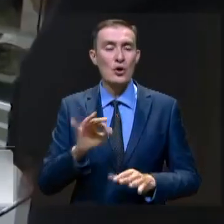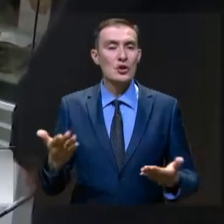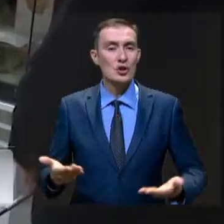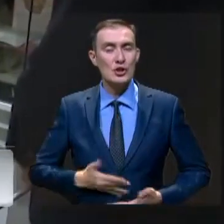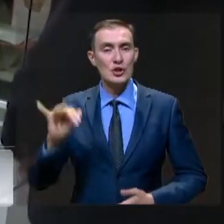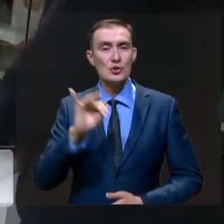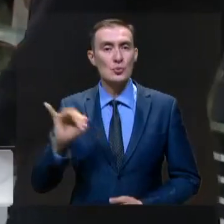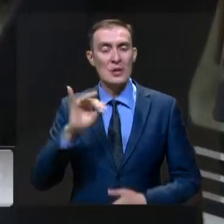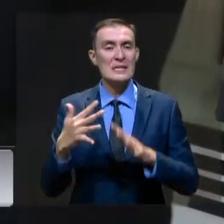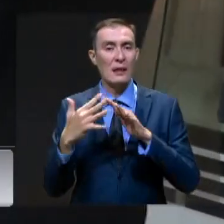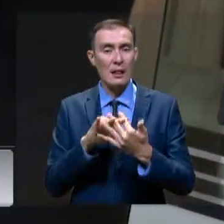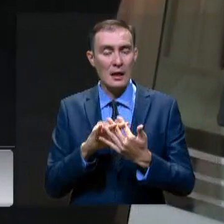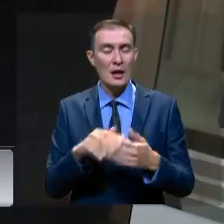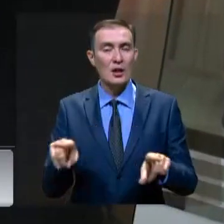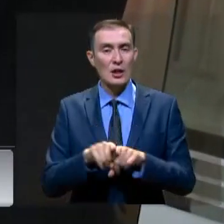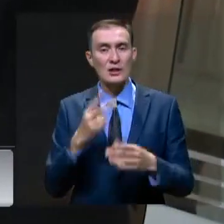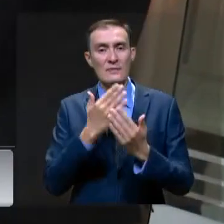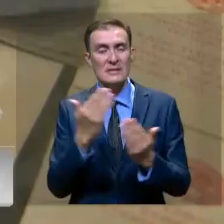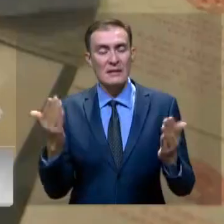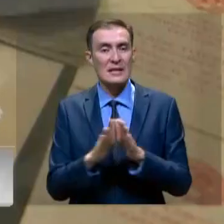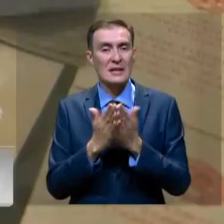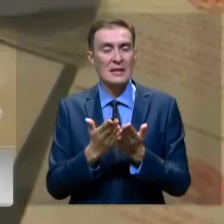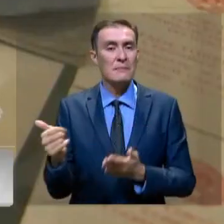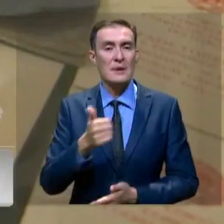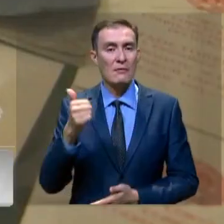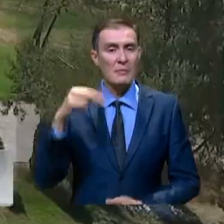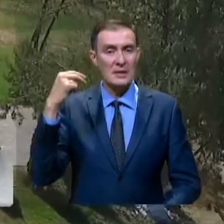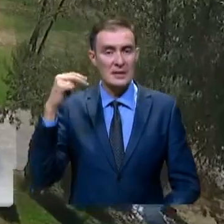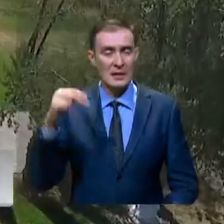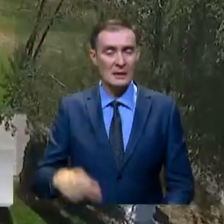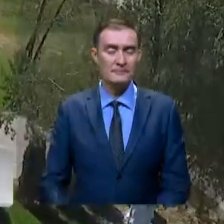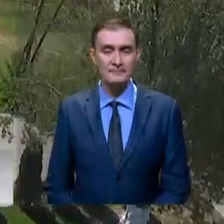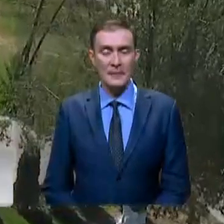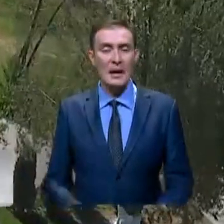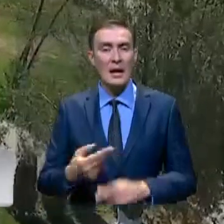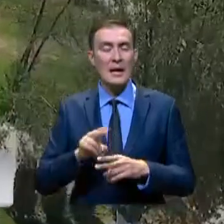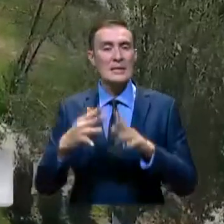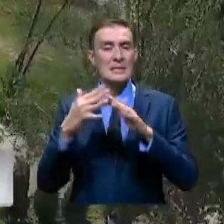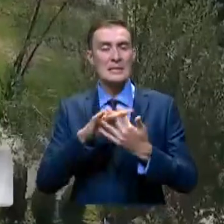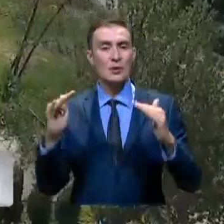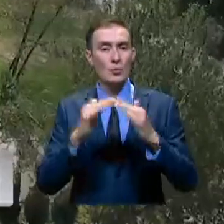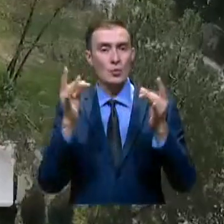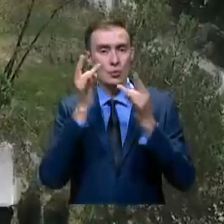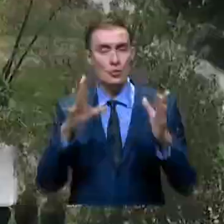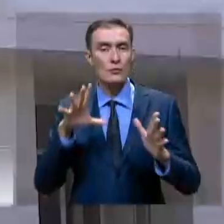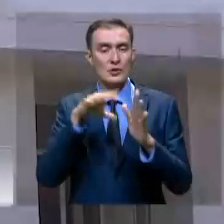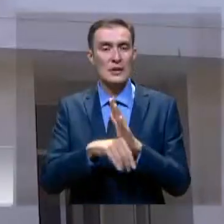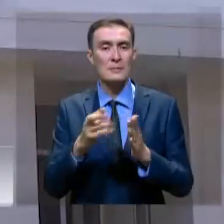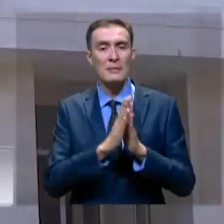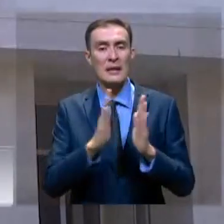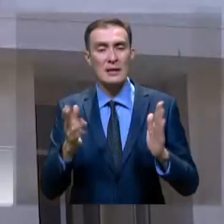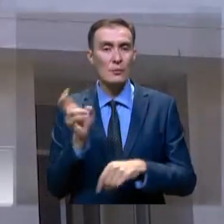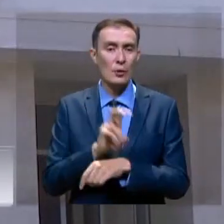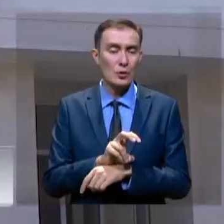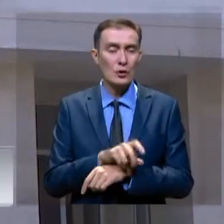и истории села. Здесь же выставлены книги первого президента. А это сельский дом культуры. Он вмещает библиотеку. Сюда